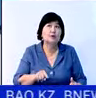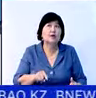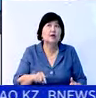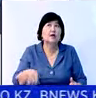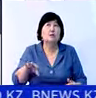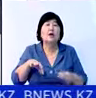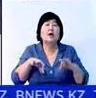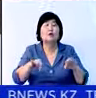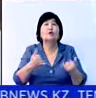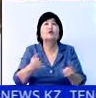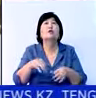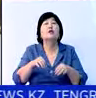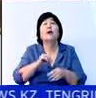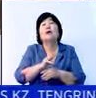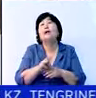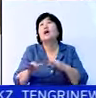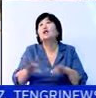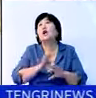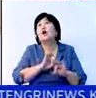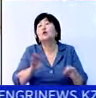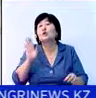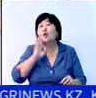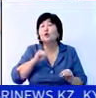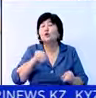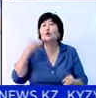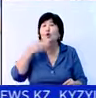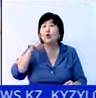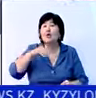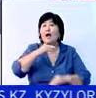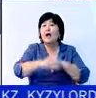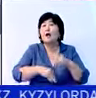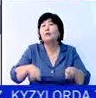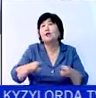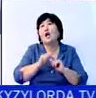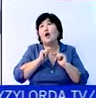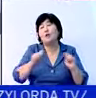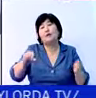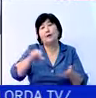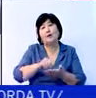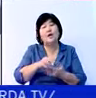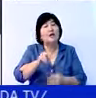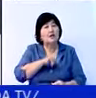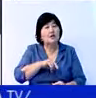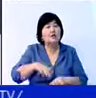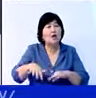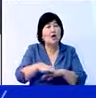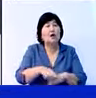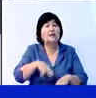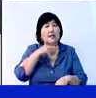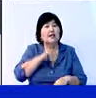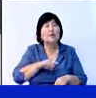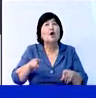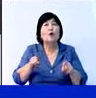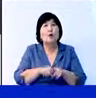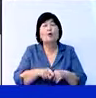Техниканың жүруін қамтамасыз етеміз. Шарада үздік сушы, күрішші, комбайншылар да марапат төрінен көрінді. Еңбекшілер қауымының ерен еңбегі